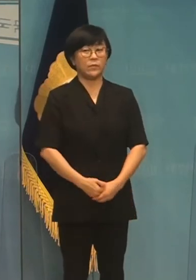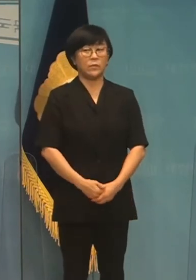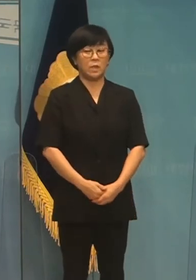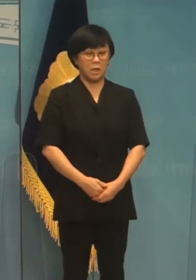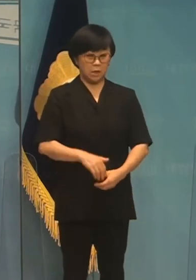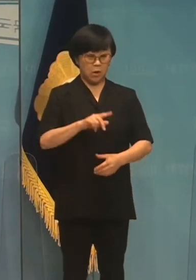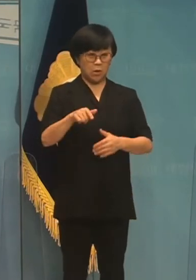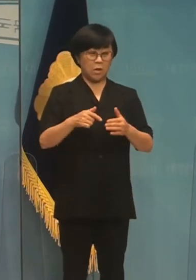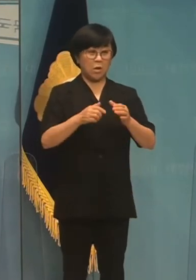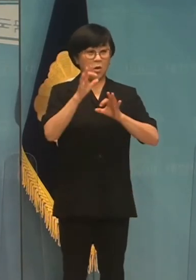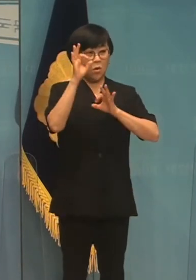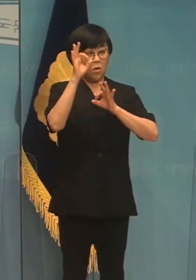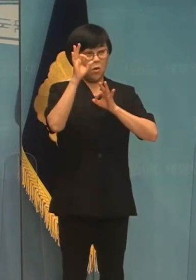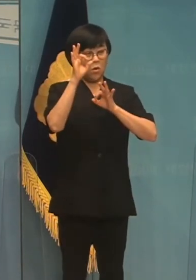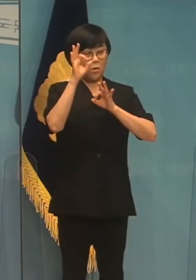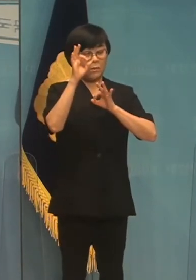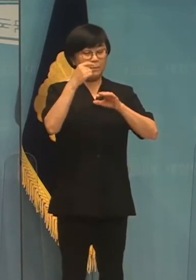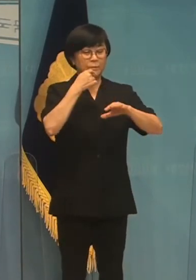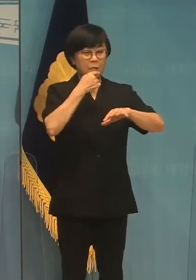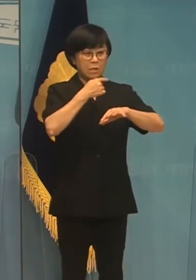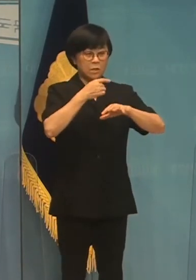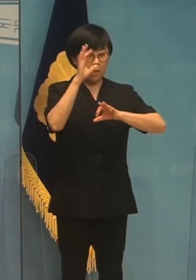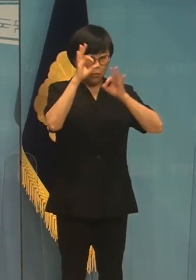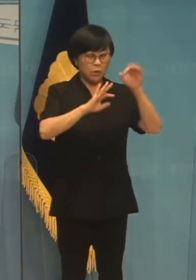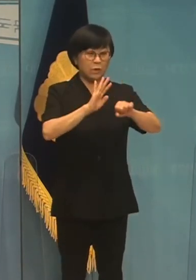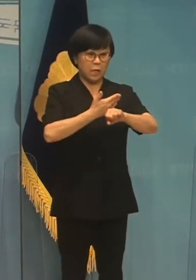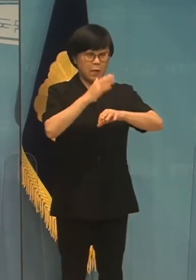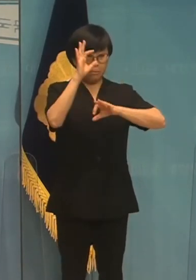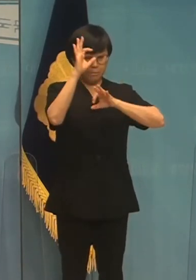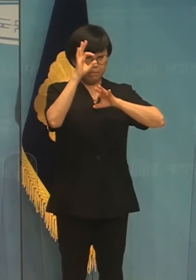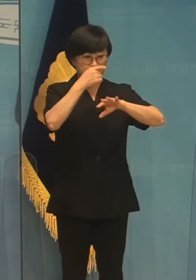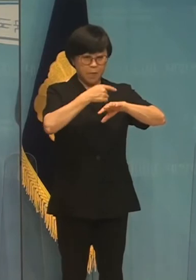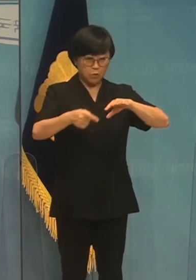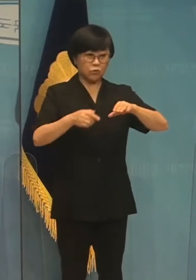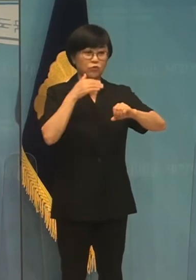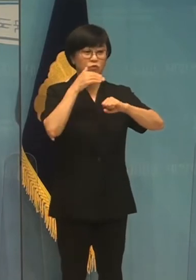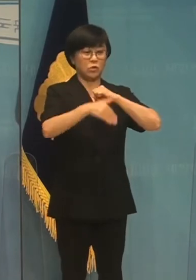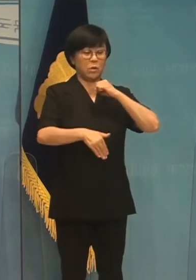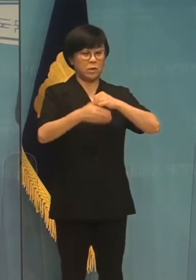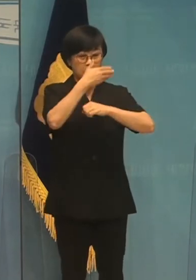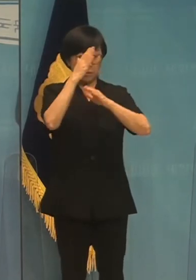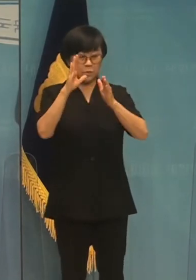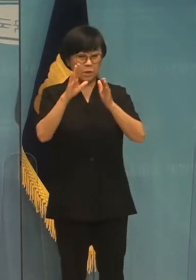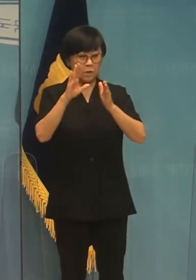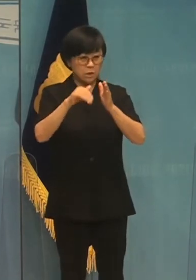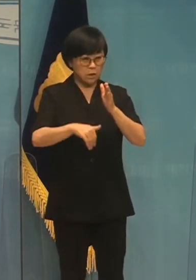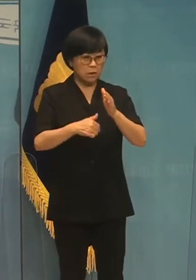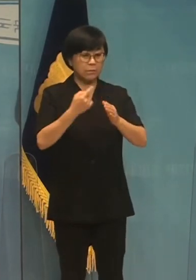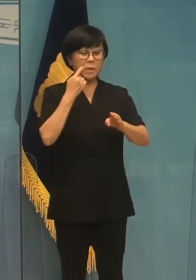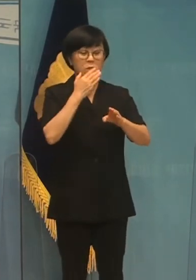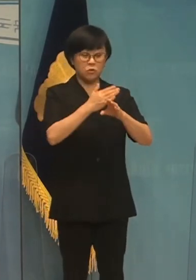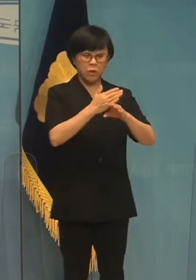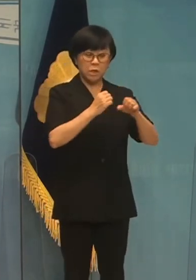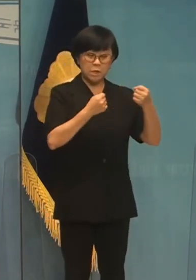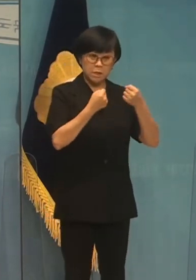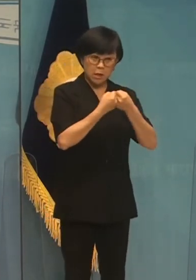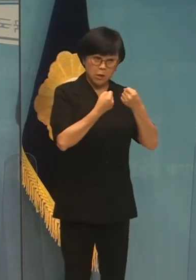이러한 오도된 민족주의와 젊은 시절 민주화를 위해 싸웠다는